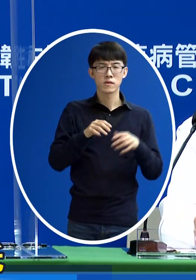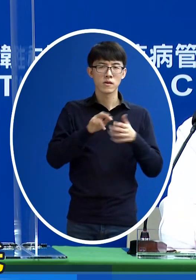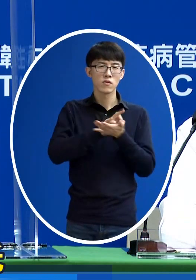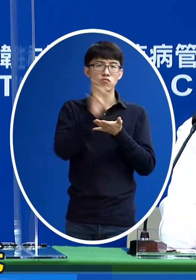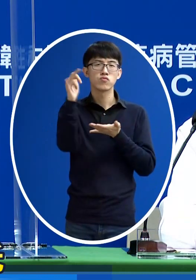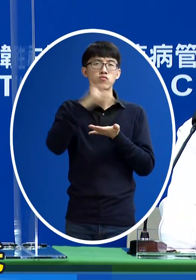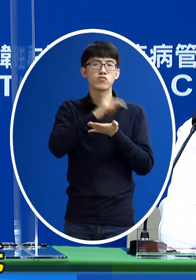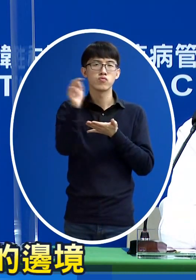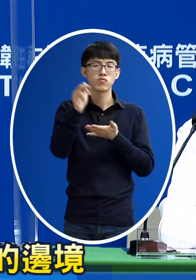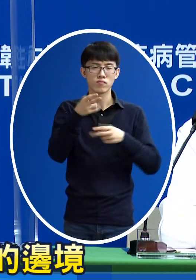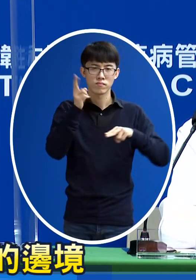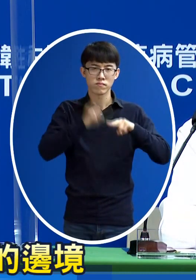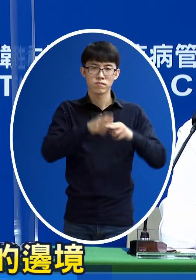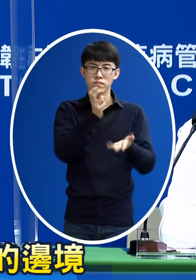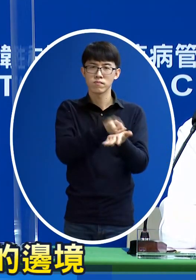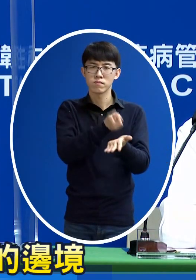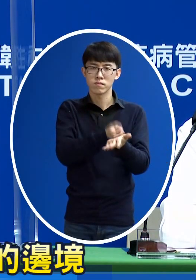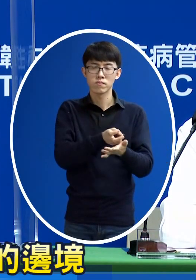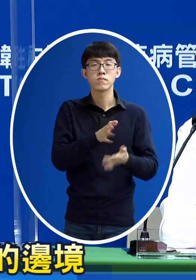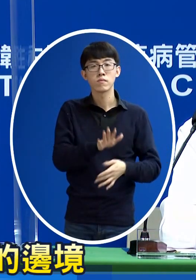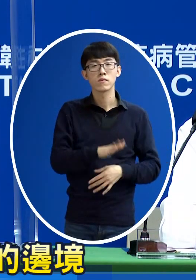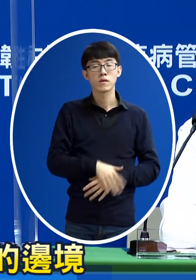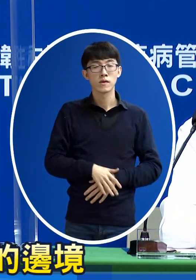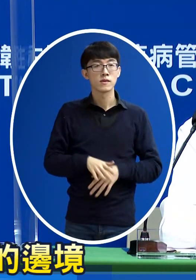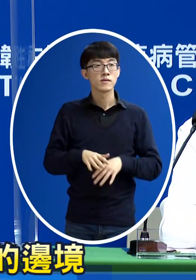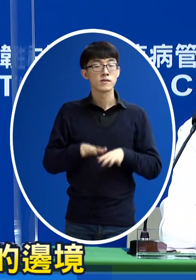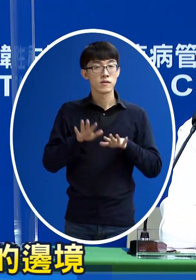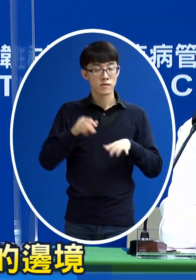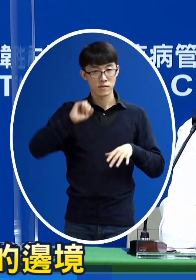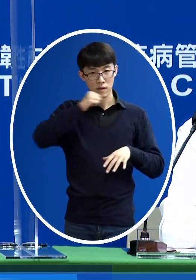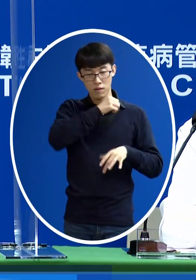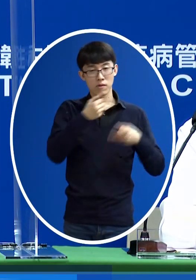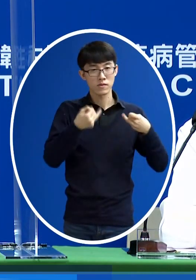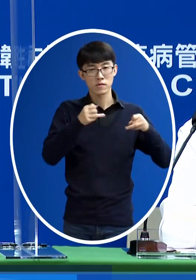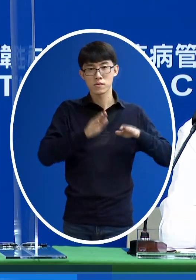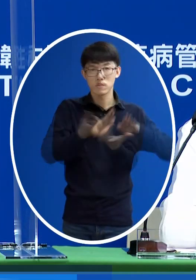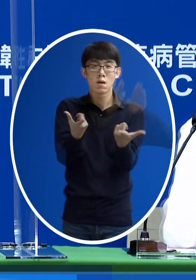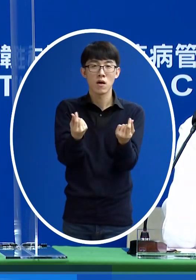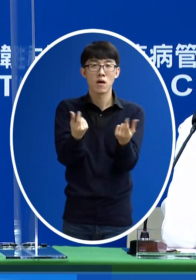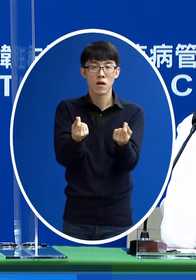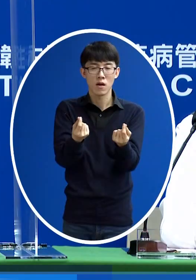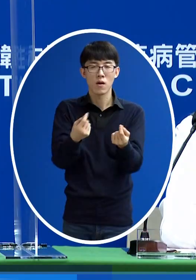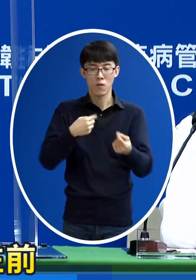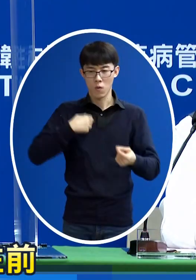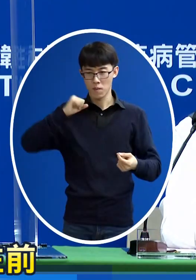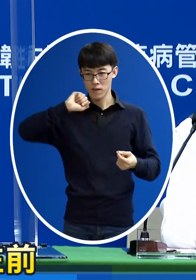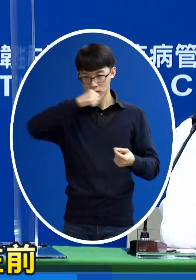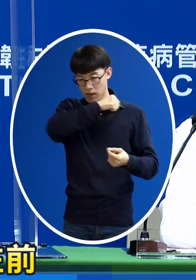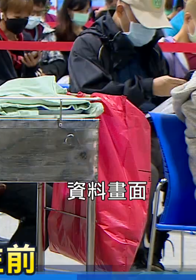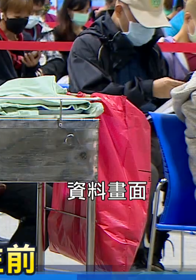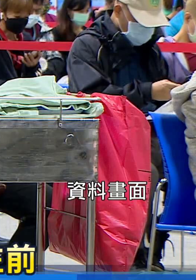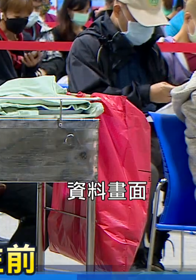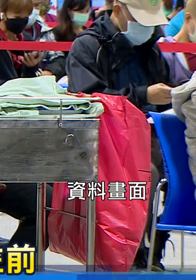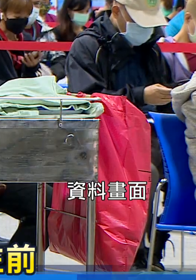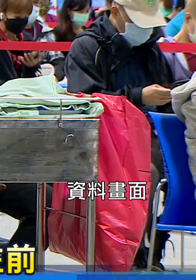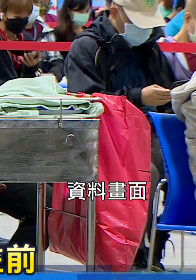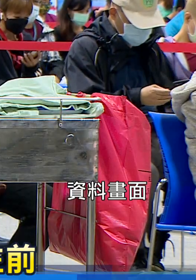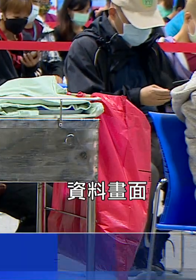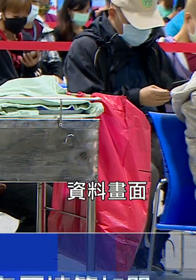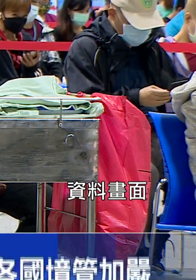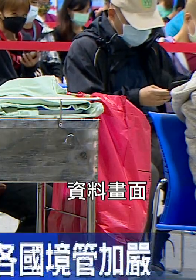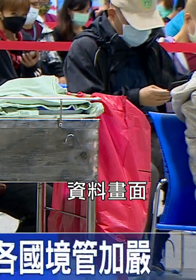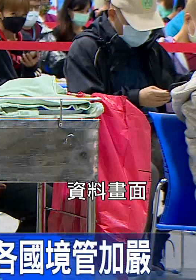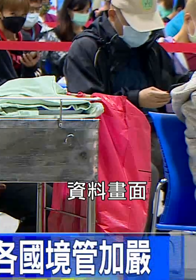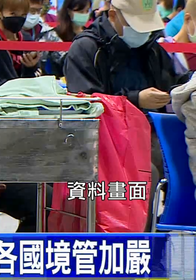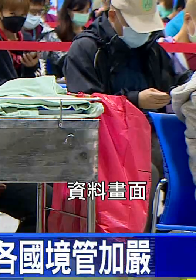较低。那这次会升高，是因为大家的边境都开始在严管，对我们的名次就往前。 根据排行榜，台湾